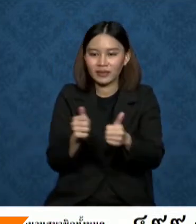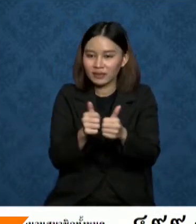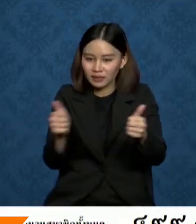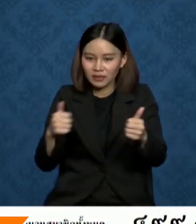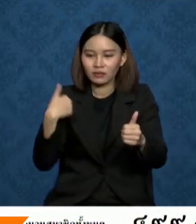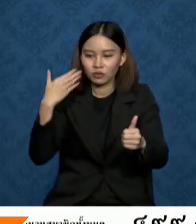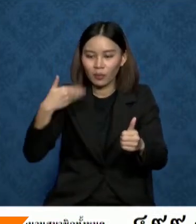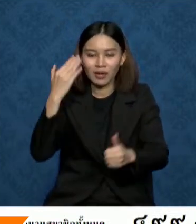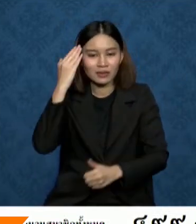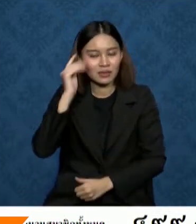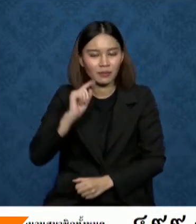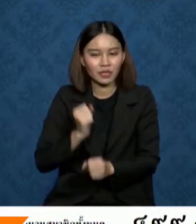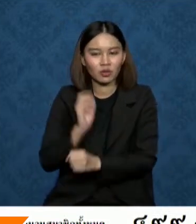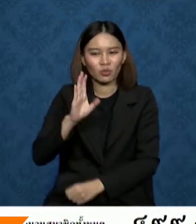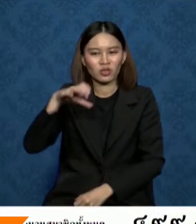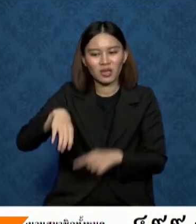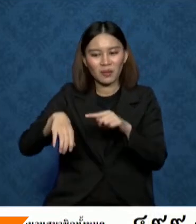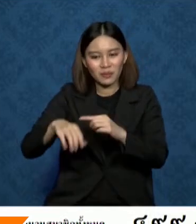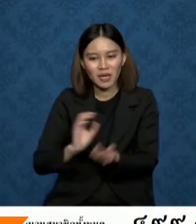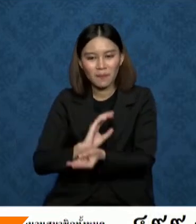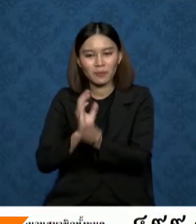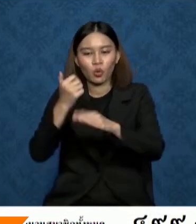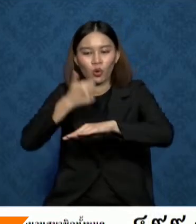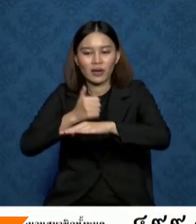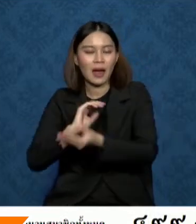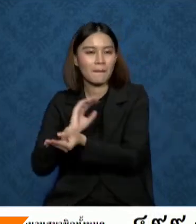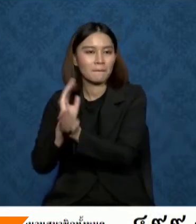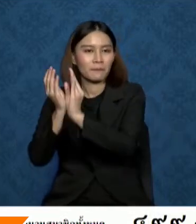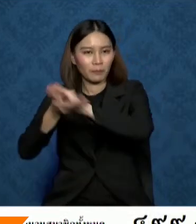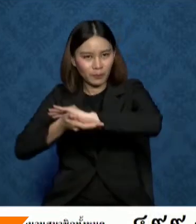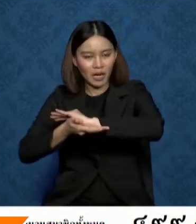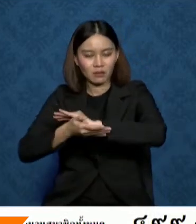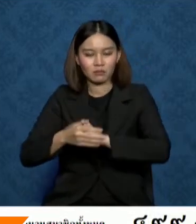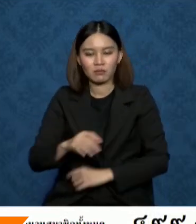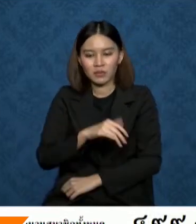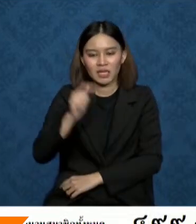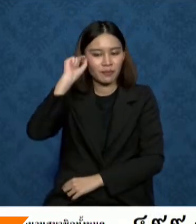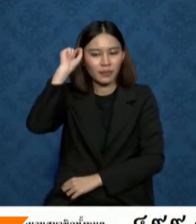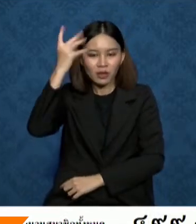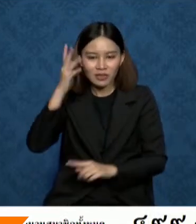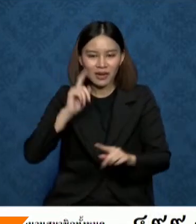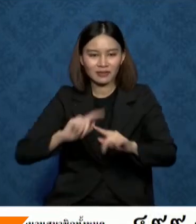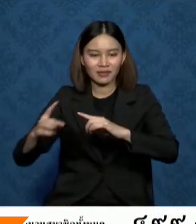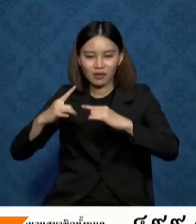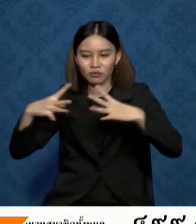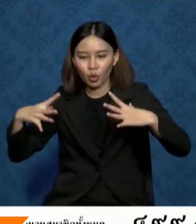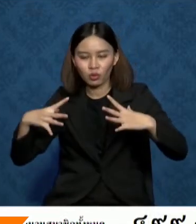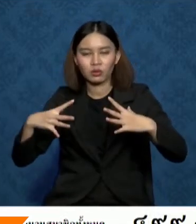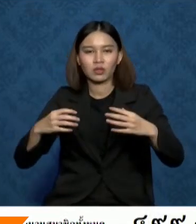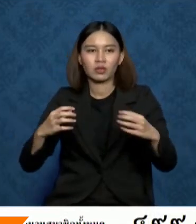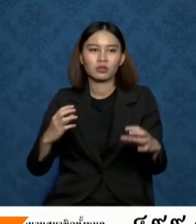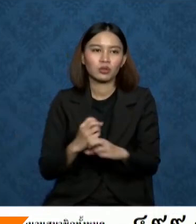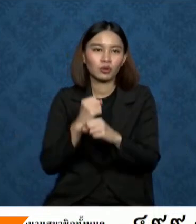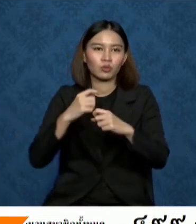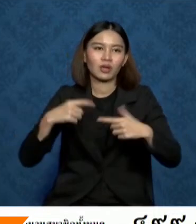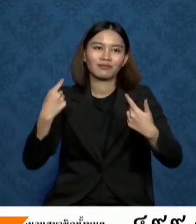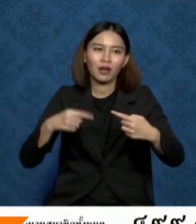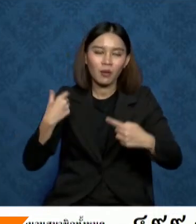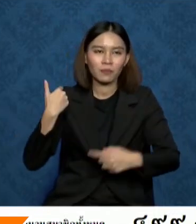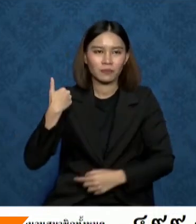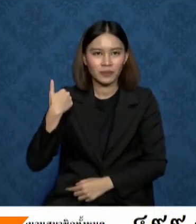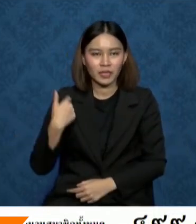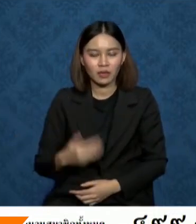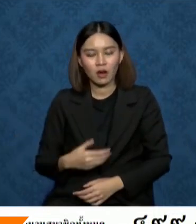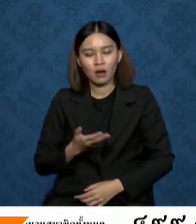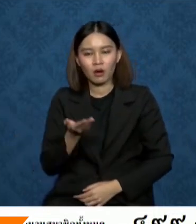เกความไมเข้ใจกัหลายเรื่องนำไปสู่ขอขัดยénผมยึขอ